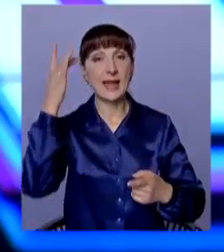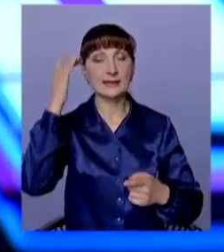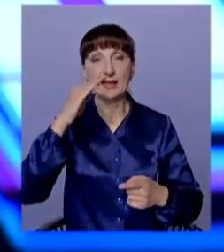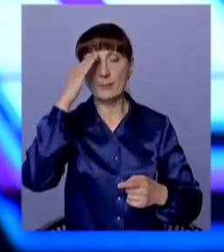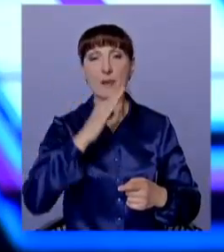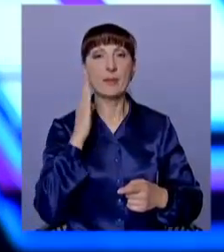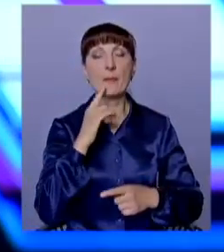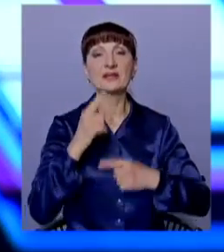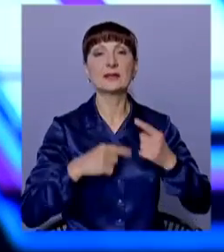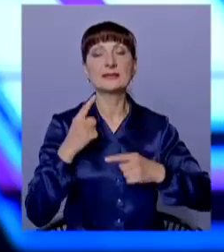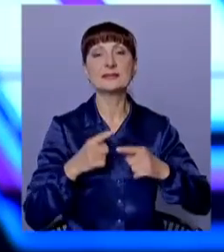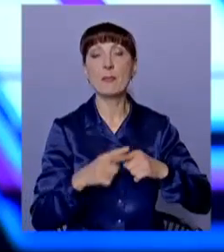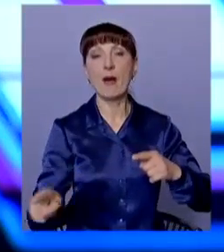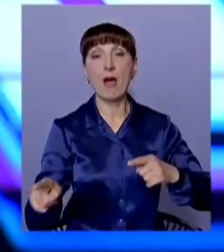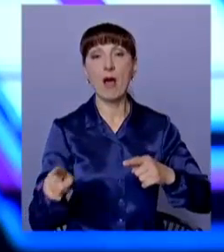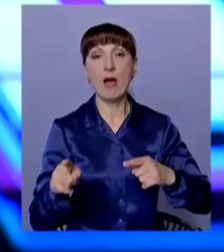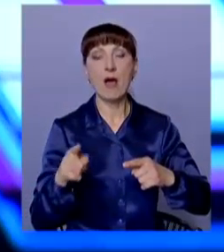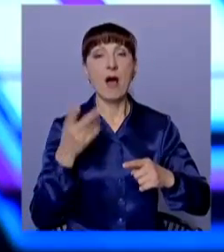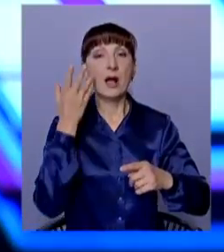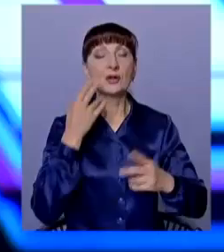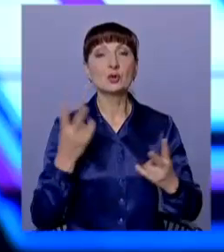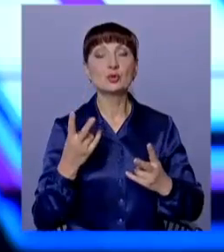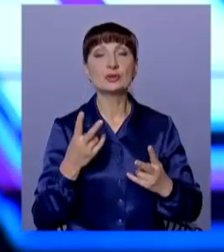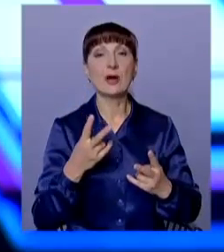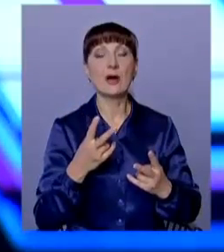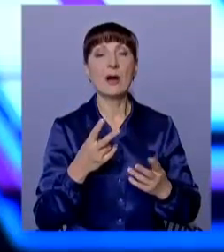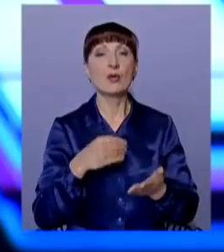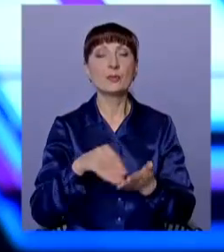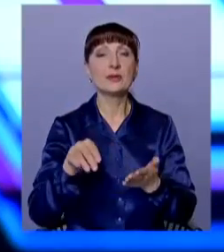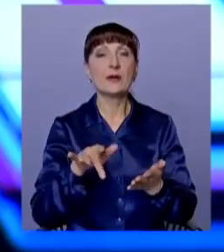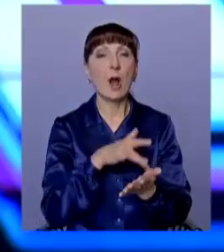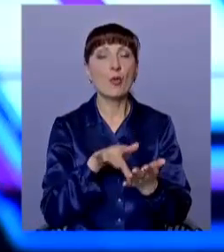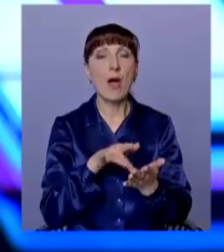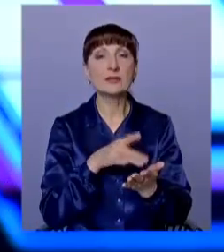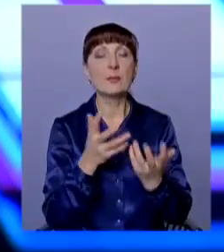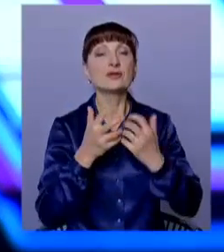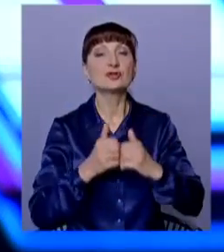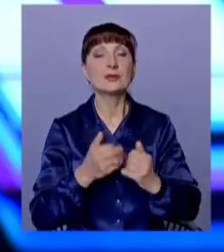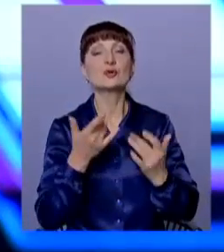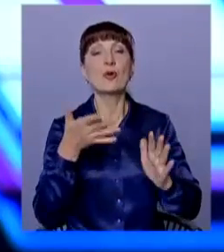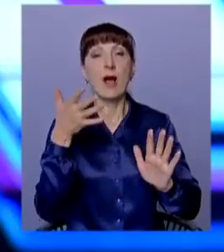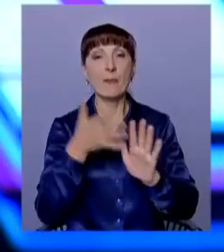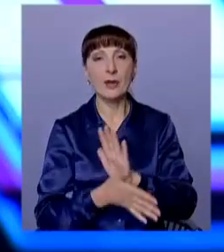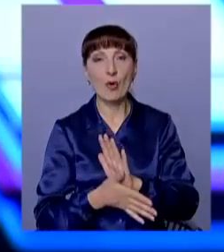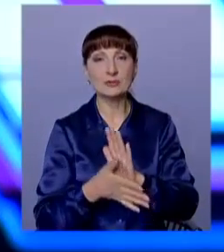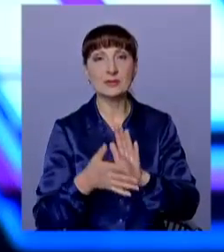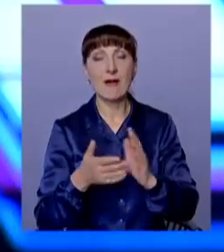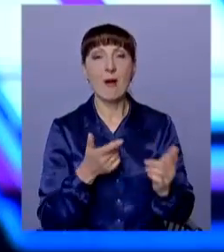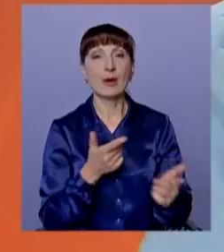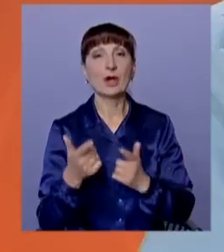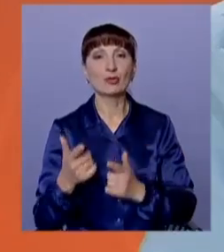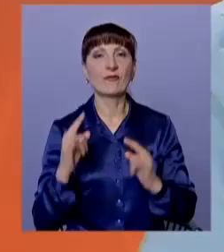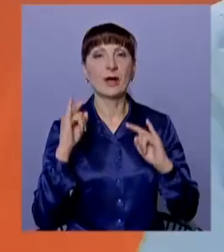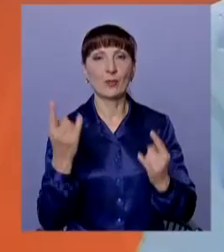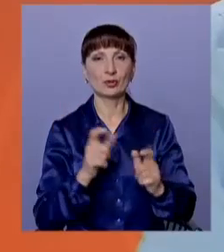это традиционно, да, пора, когда нужно обзавестись калькулятором и подсчитать, во сколько же обойдется на этот раз, да, подготовка